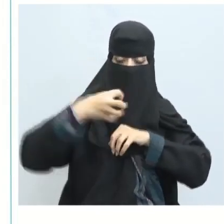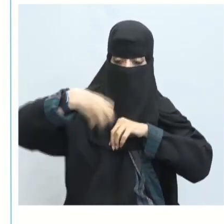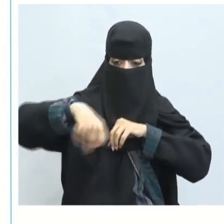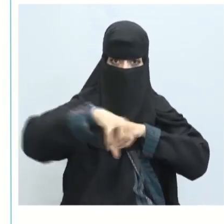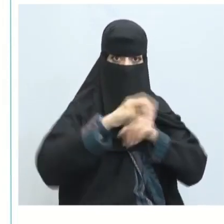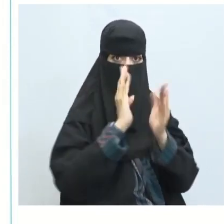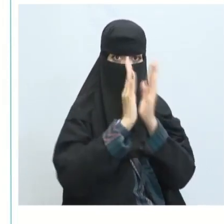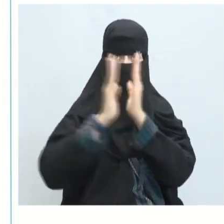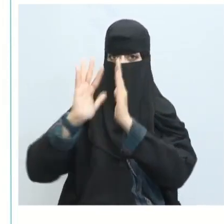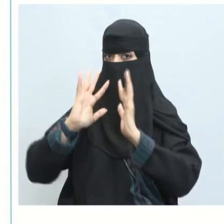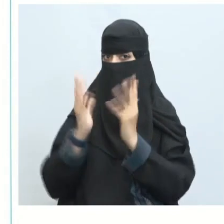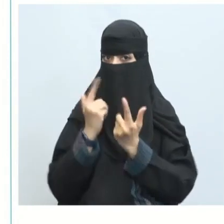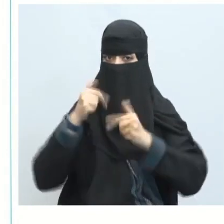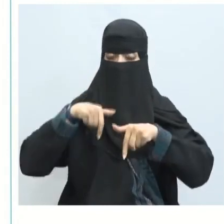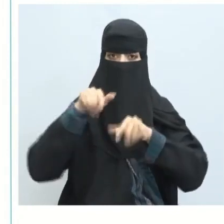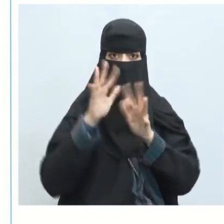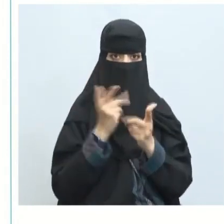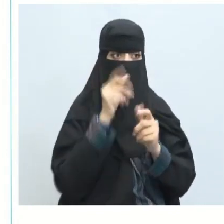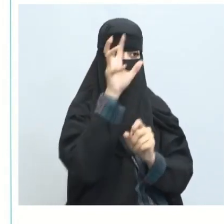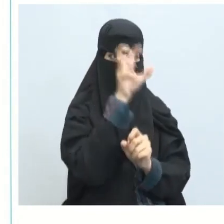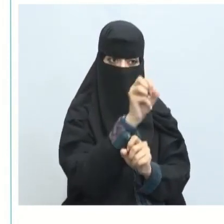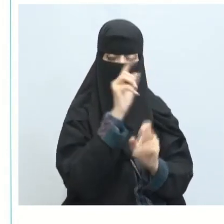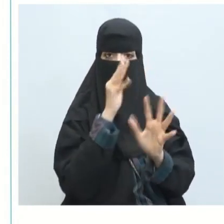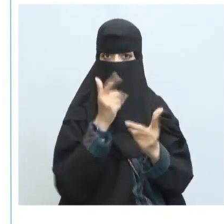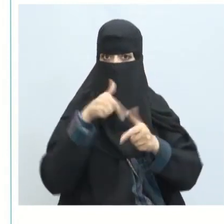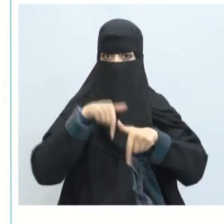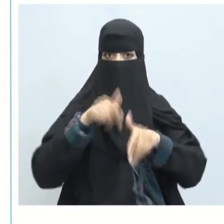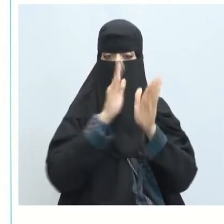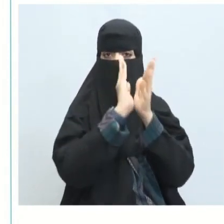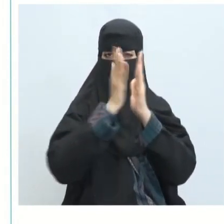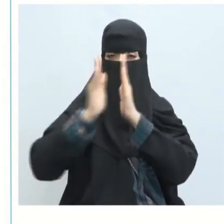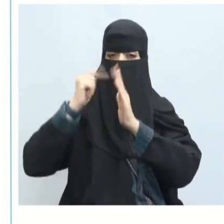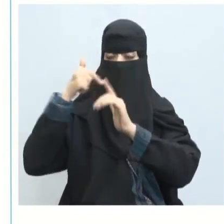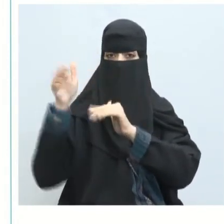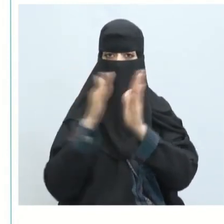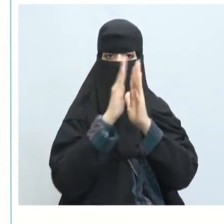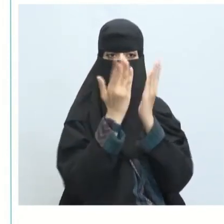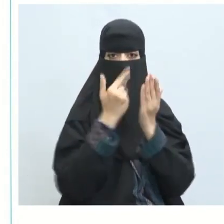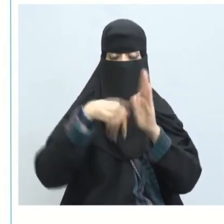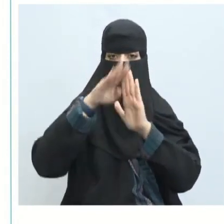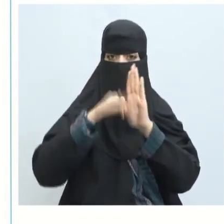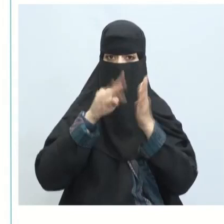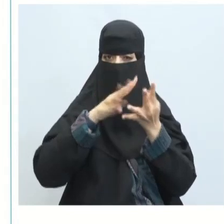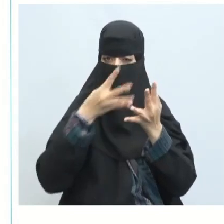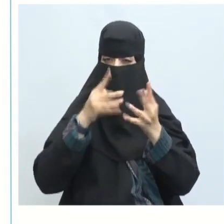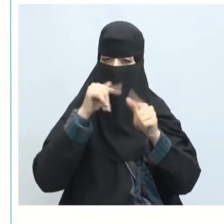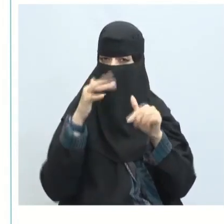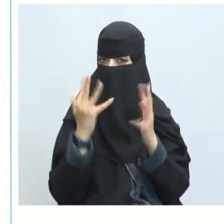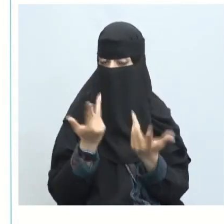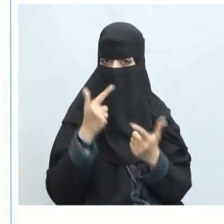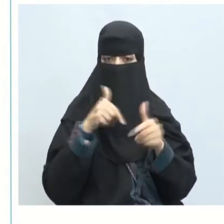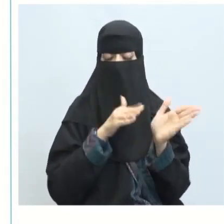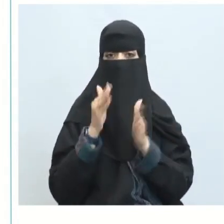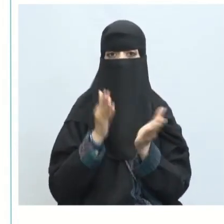السجلات وكيف تصنف وكيف تحفظ وكيفيه الارشفه للملفات والسجلات ثم